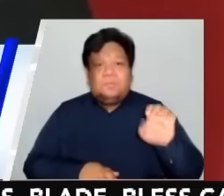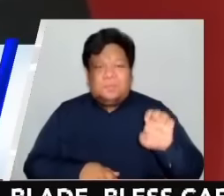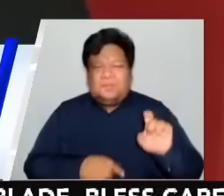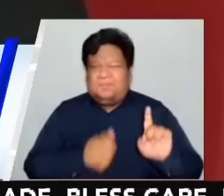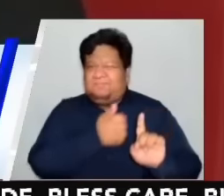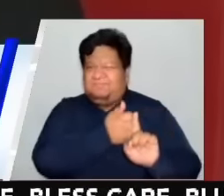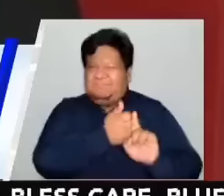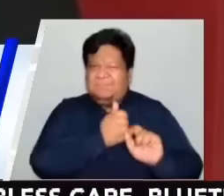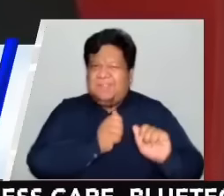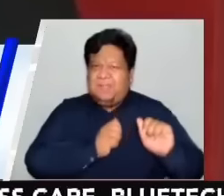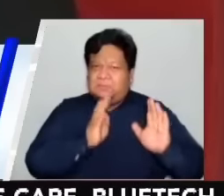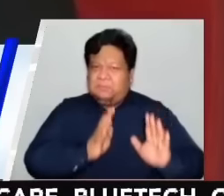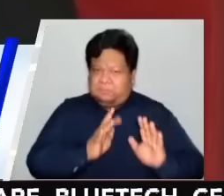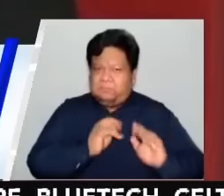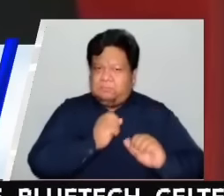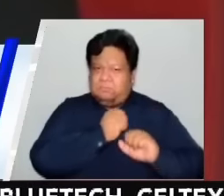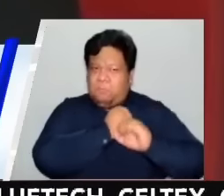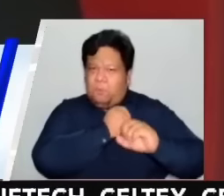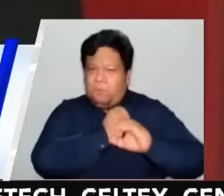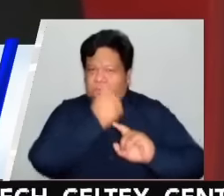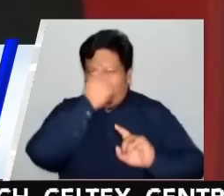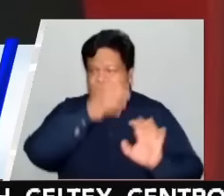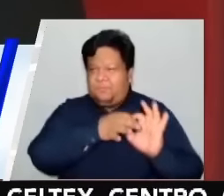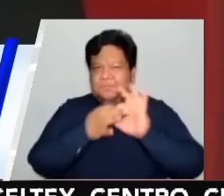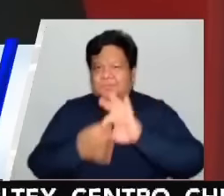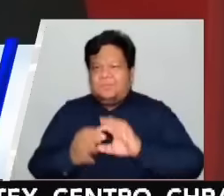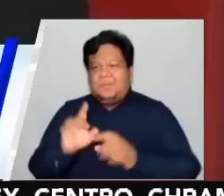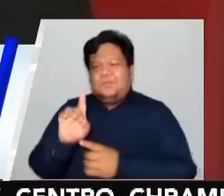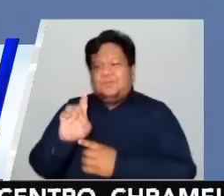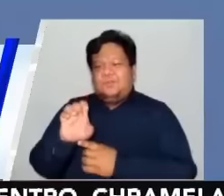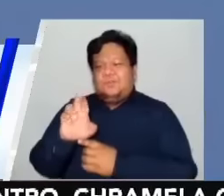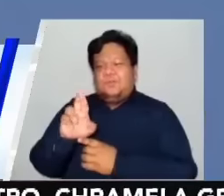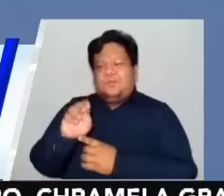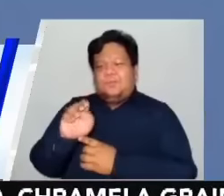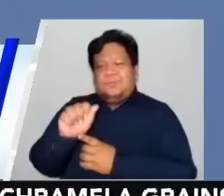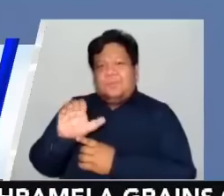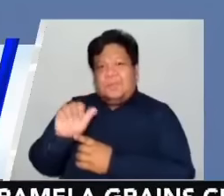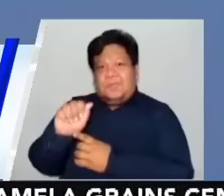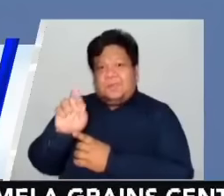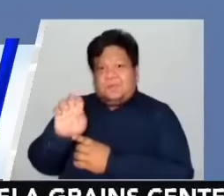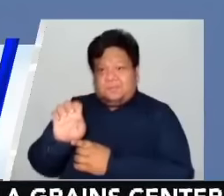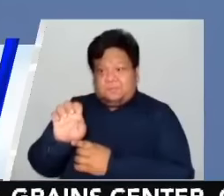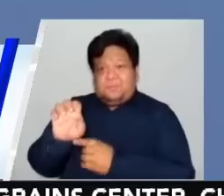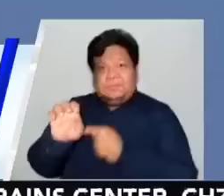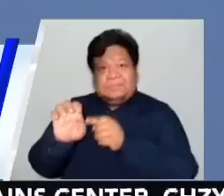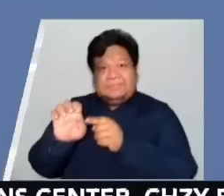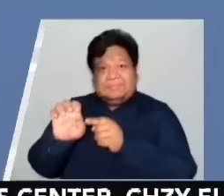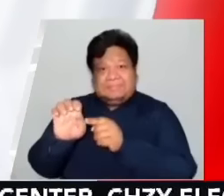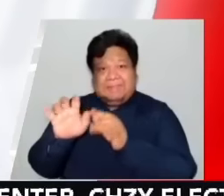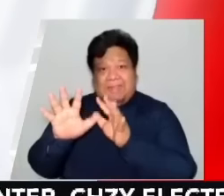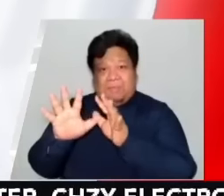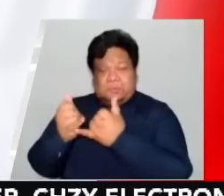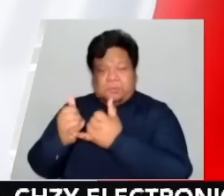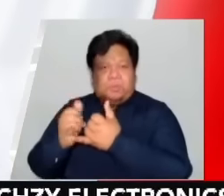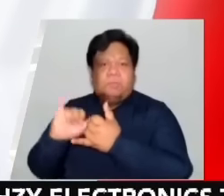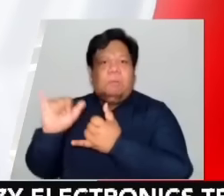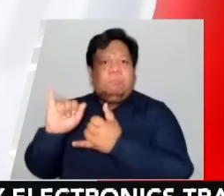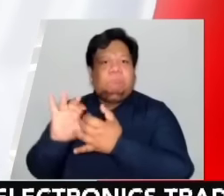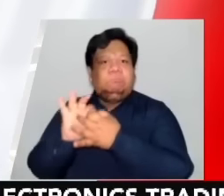reklamo dahil sa Dermacare, ang endorser din itong si Neri Naig Miranda, pati si Rufa May, hinahabol din. She's